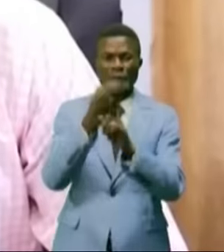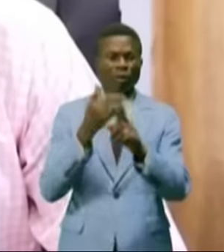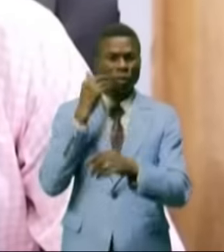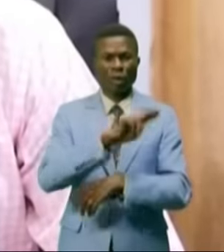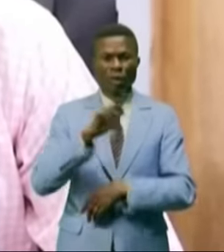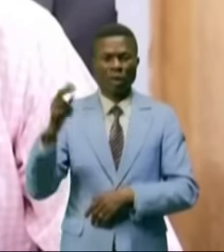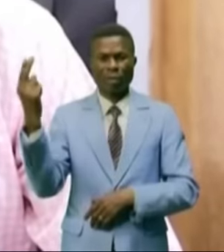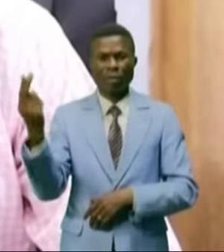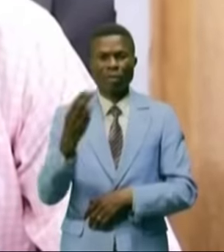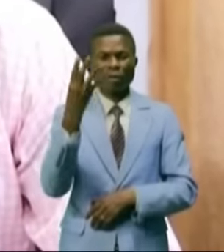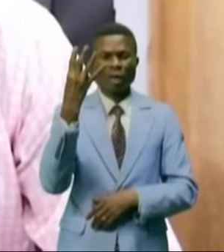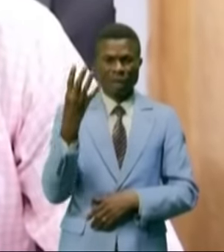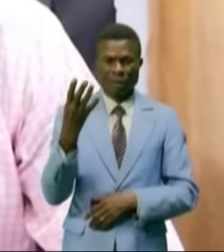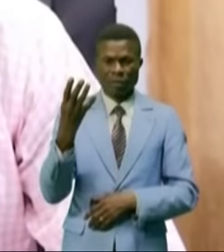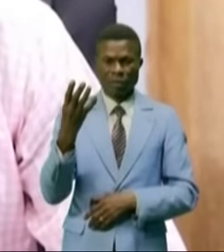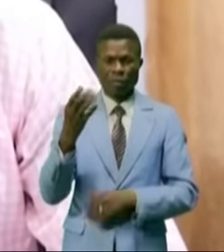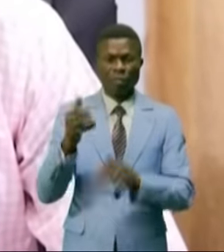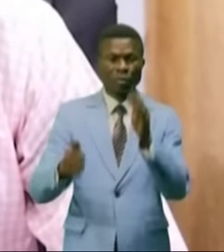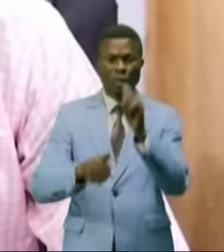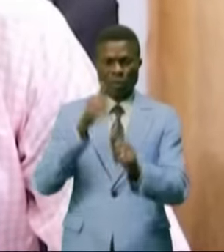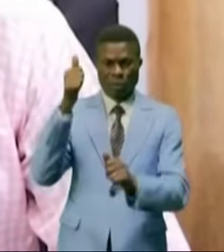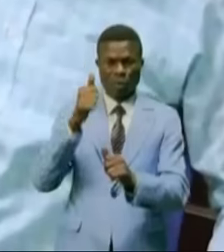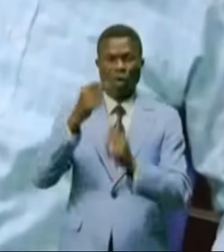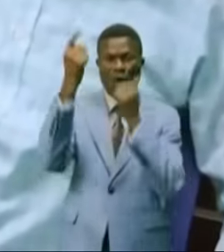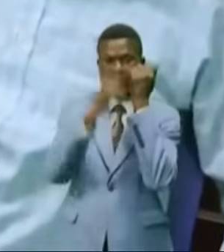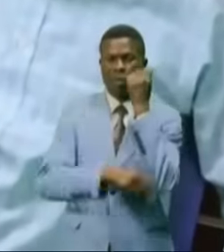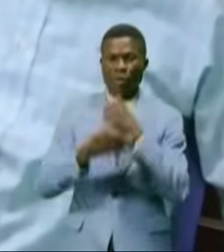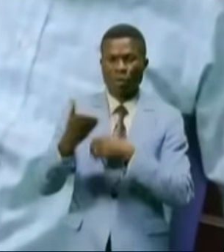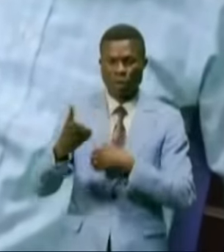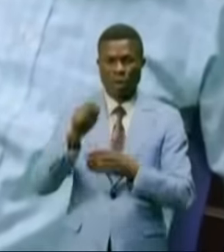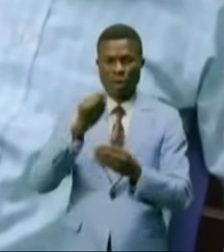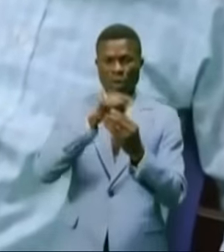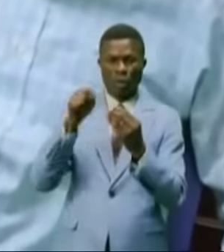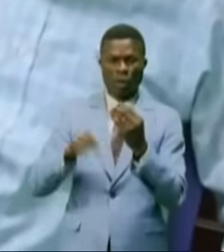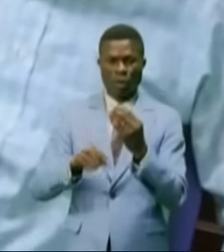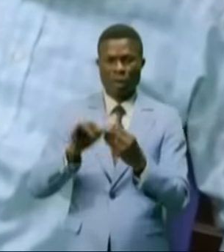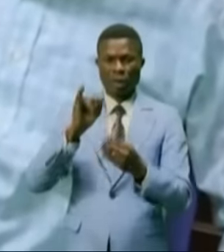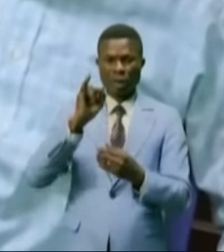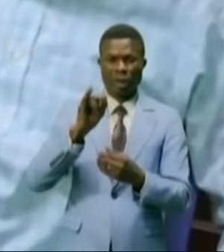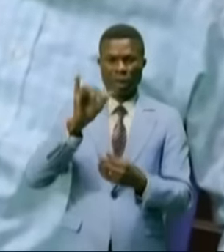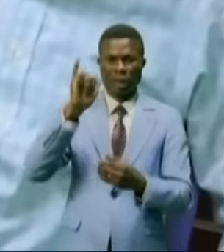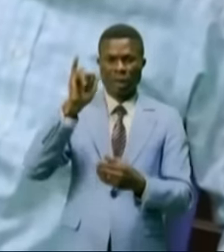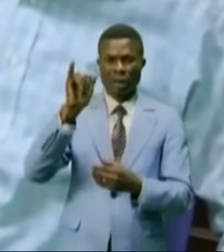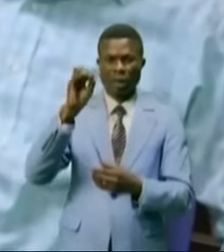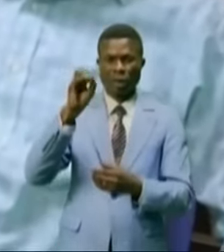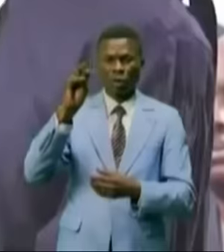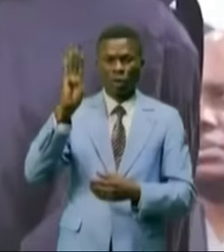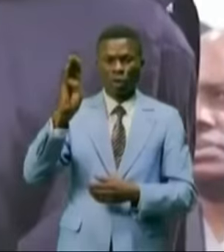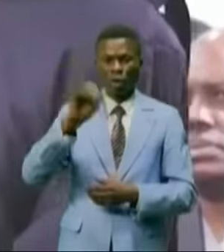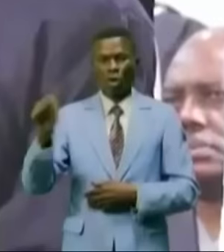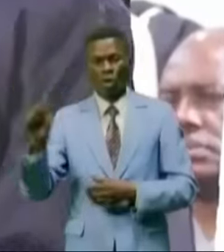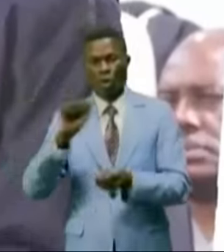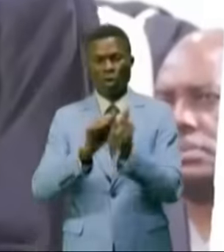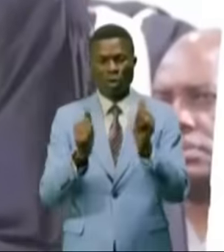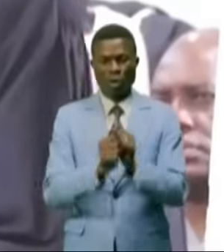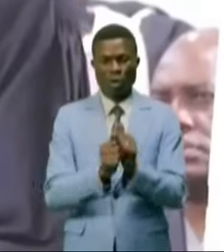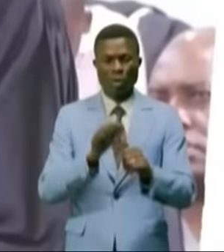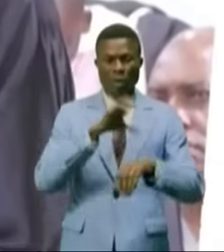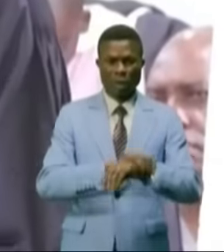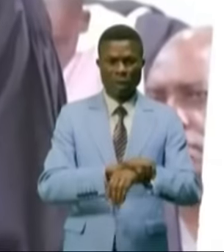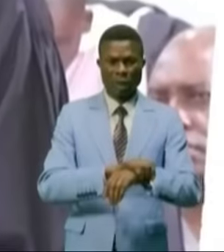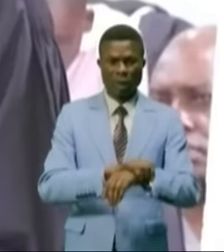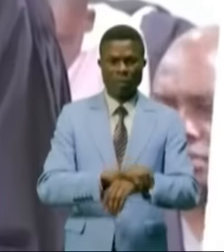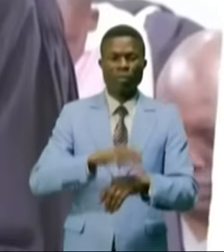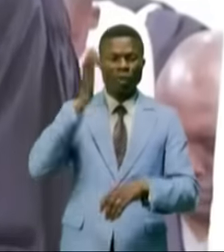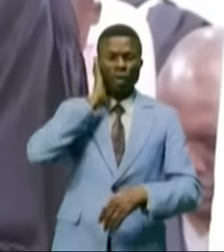juin 2024. Au-delà de la condamnation du comptable Liombo Bosengué, une autre affaire opposant